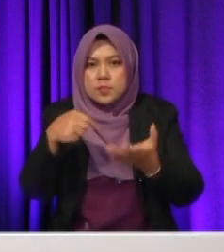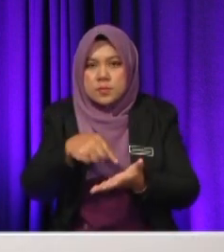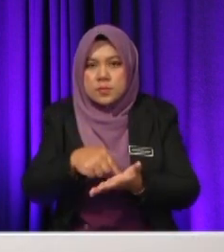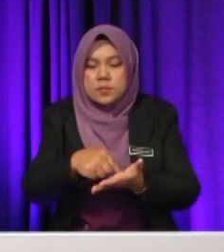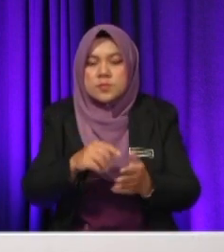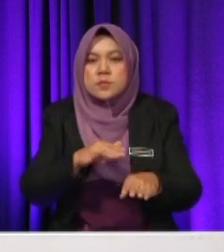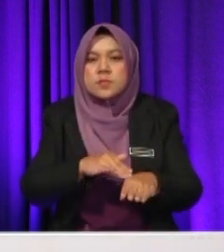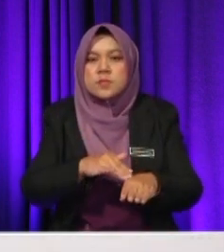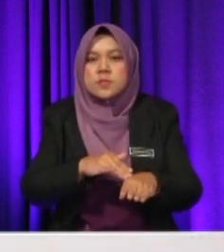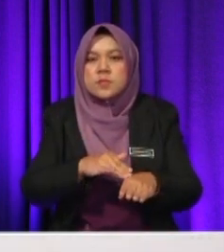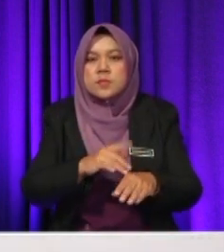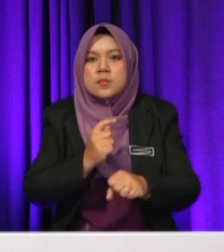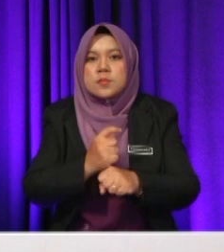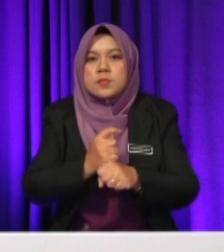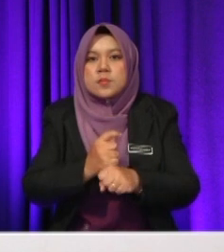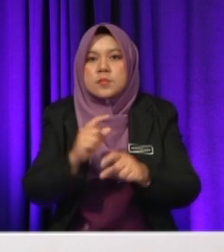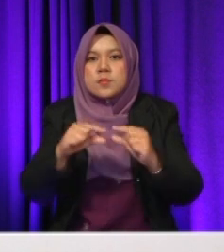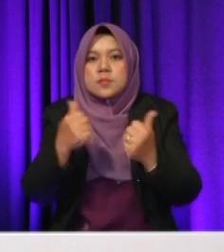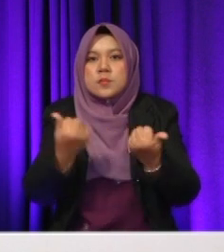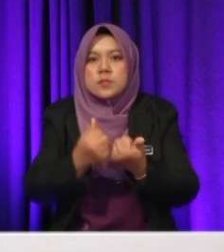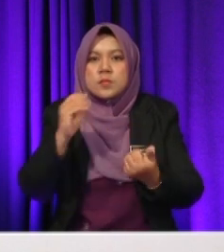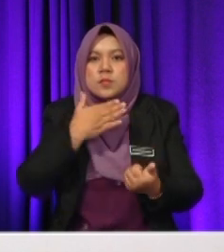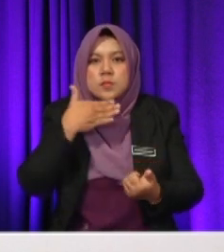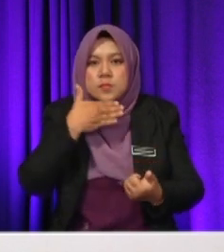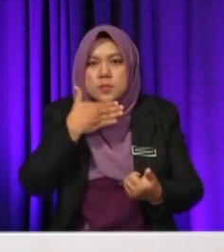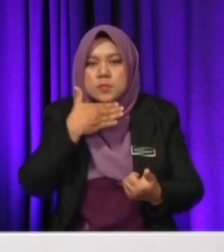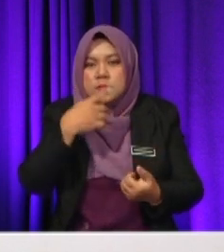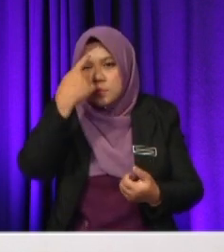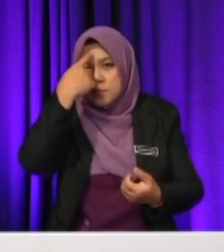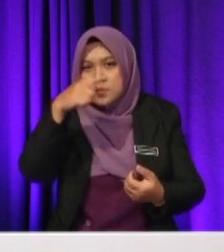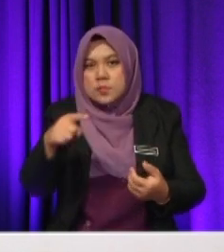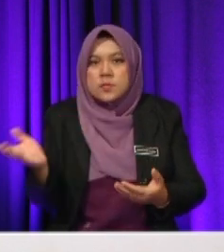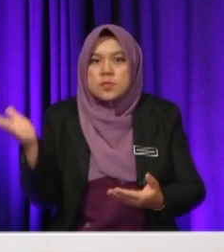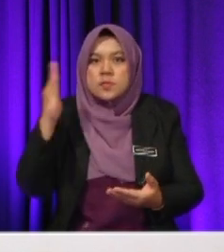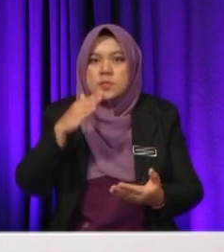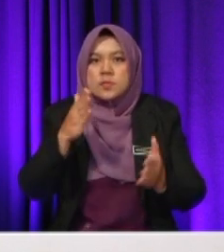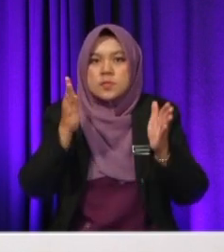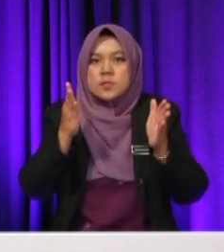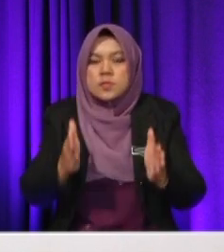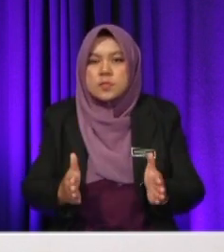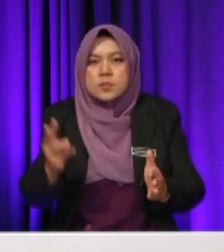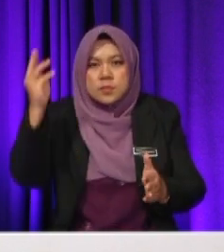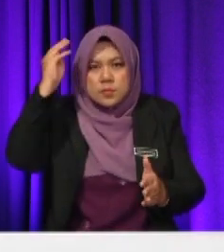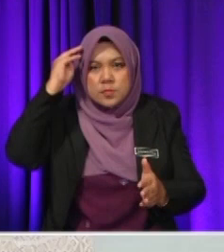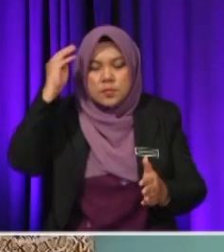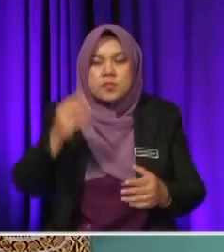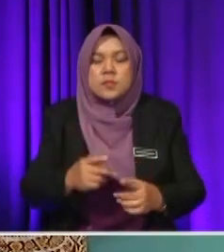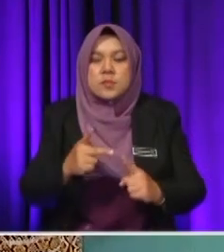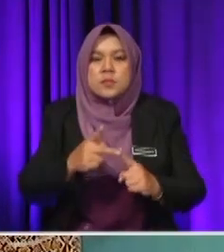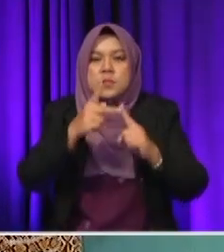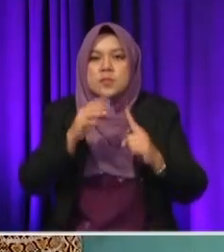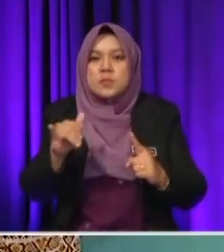disentuh berkaitan peranan kaum muda perjuangan kaum muda ialah untuk menyeru orang Islam orang-orang Melayu khususnya